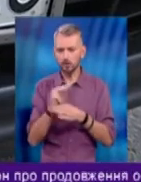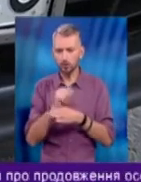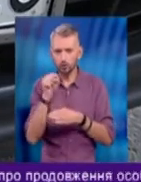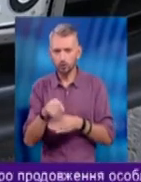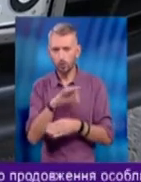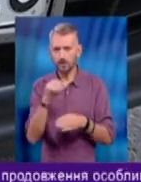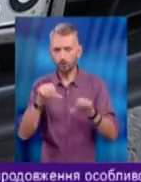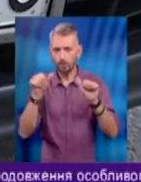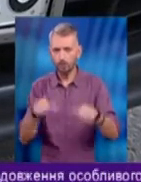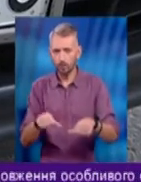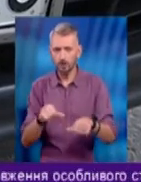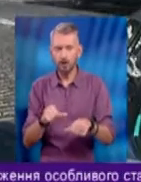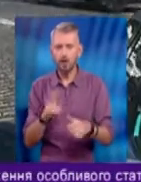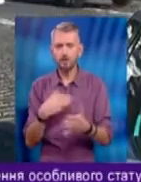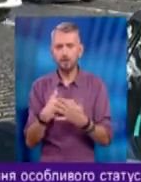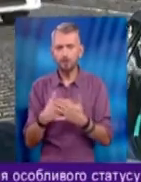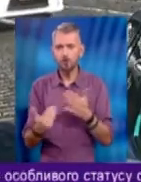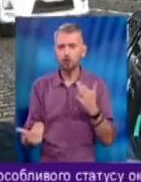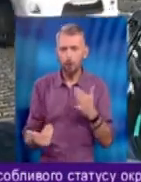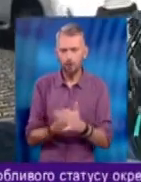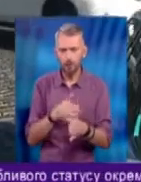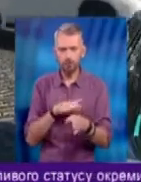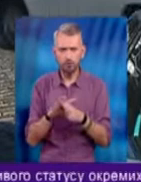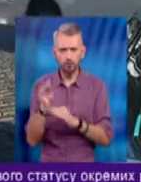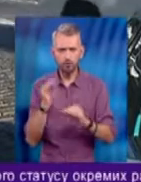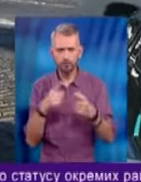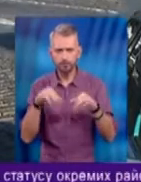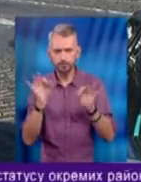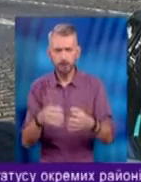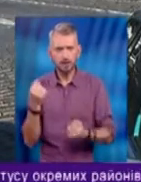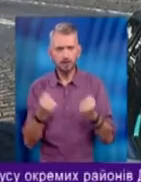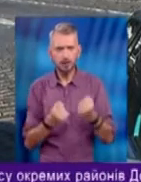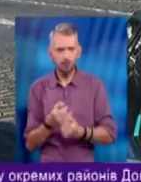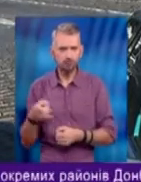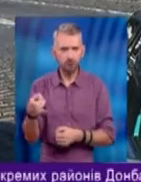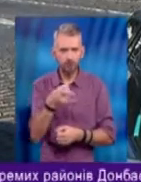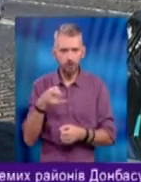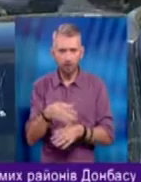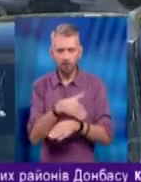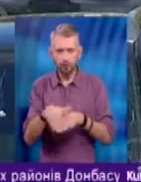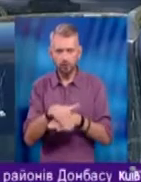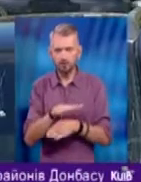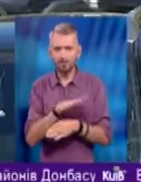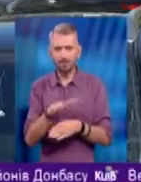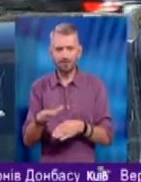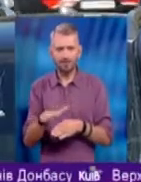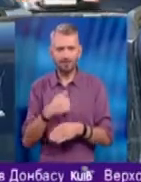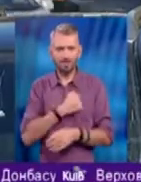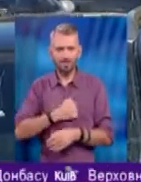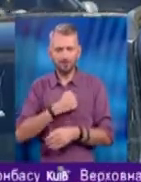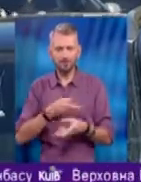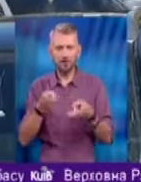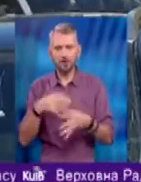офіційно оформити і на майже новенькій, повністю укомплектованій тачці ганяти вулицями, не наражаючись на гнів решти водіїв і